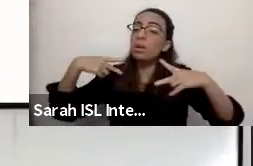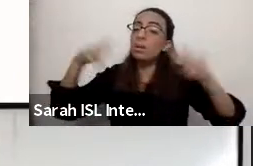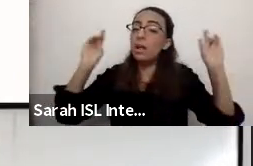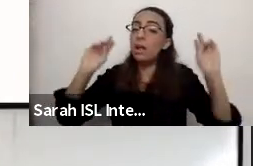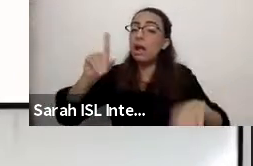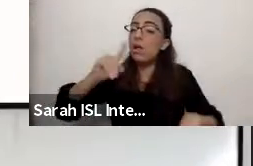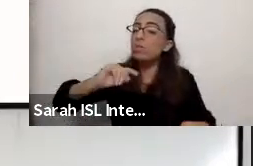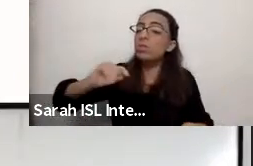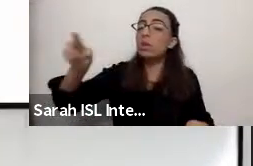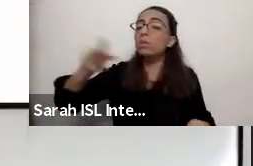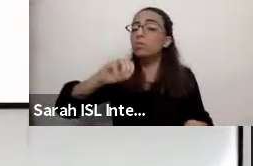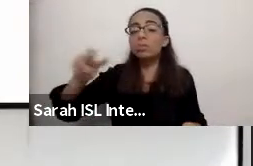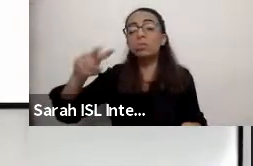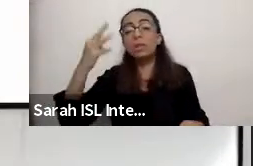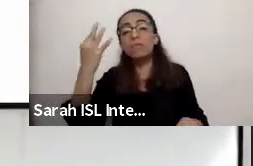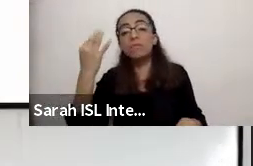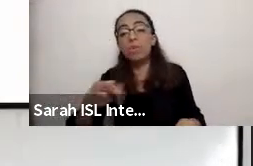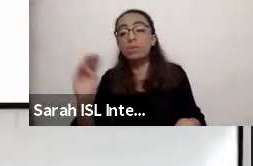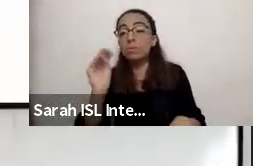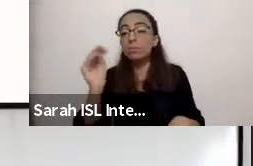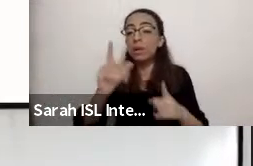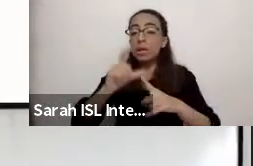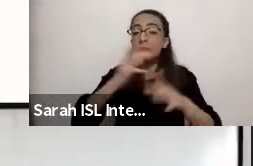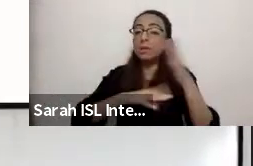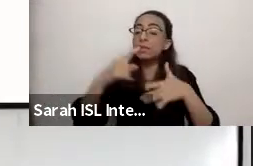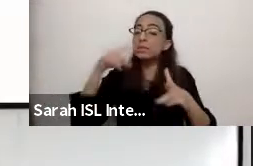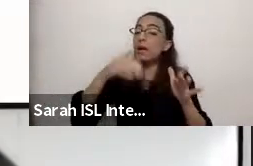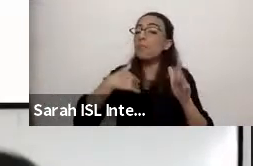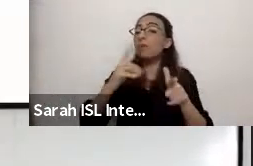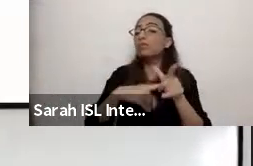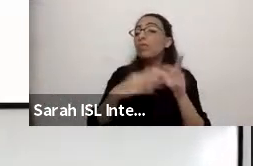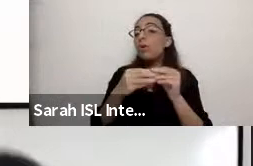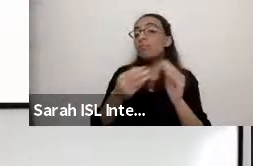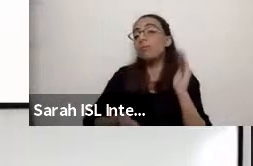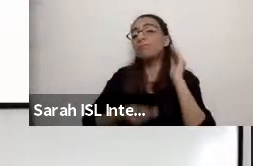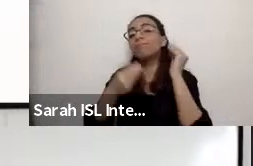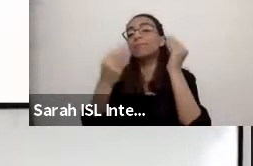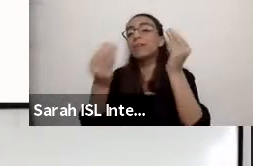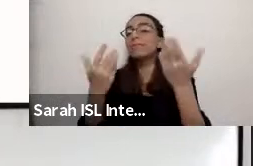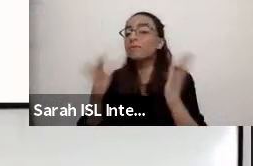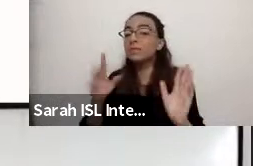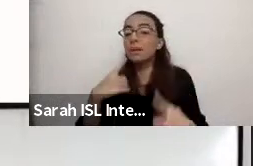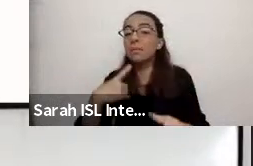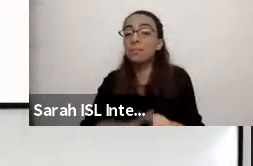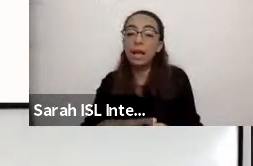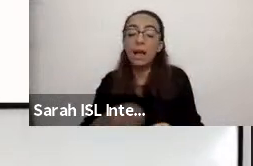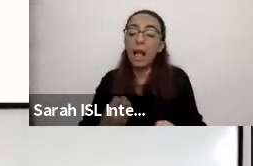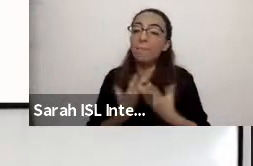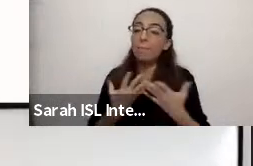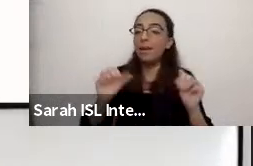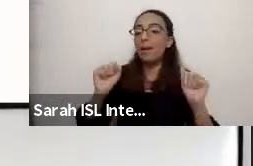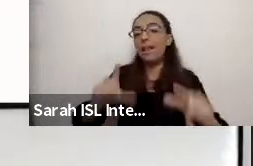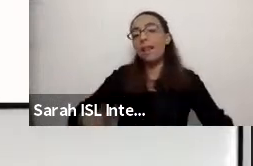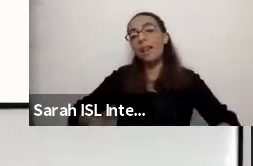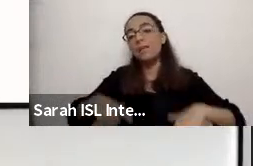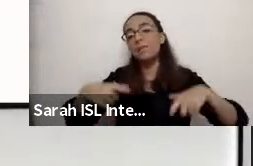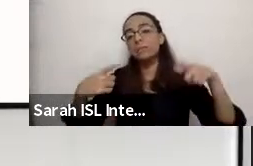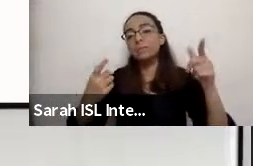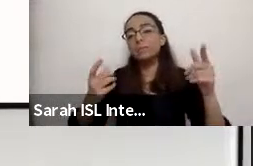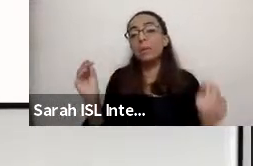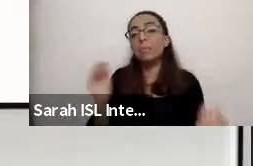खड़े हो पाए और एक खुशहाल जिंदगी की ओर अग्रसर हो पाए। हमारे इन सभी दृष्टिबाधित मित्रों की बनाई हुई कैंडल